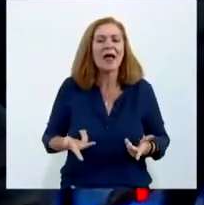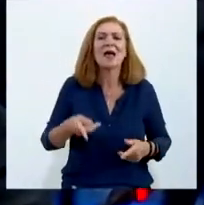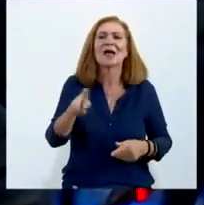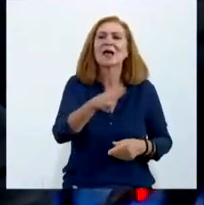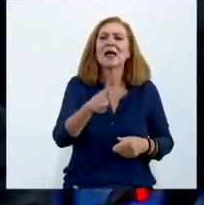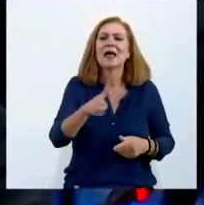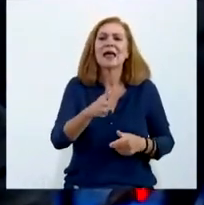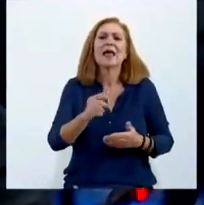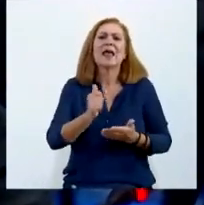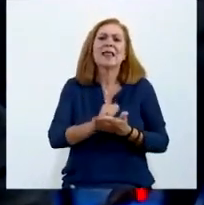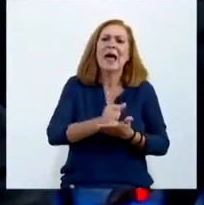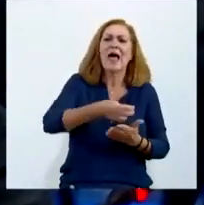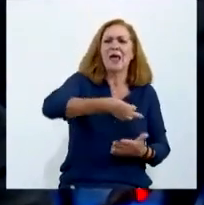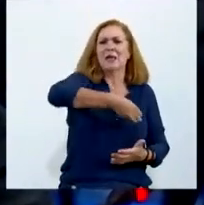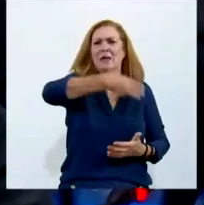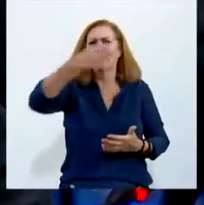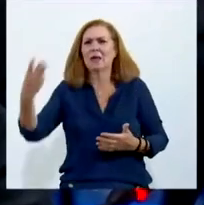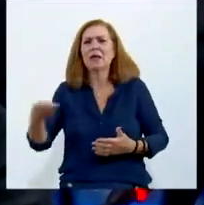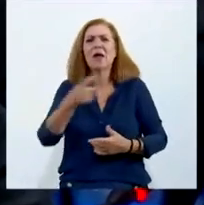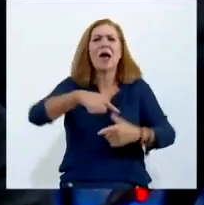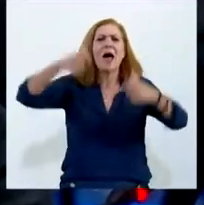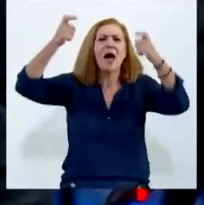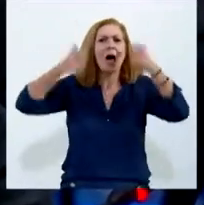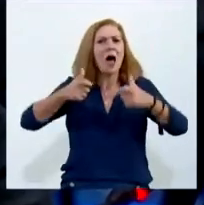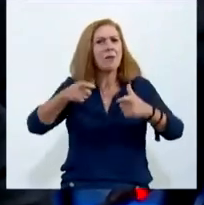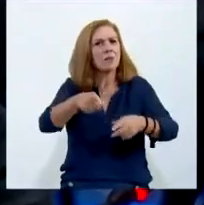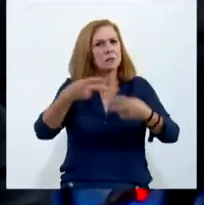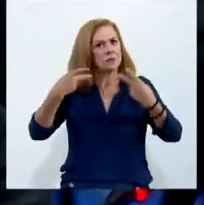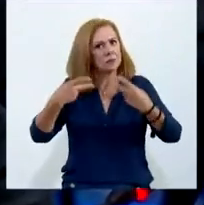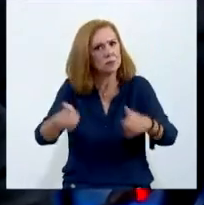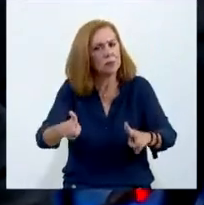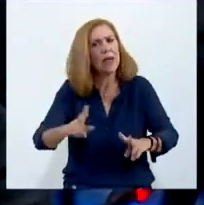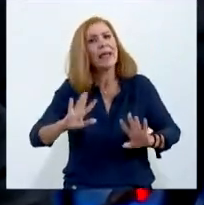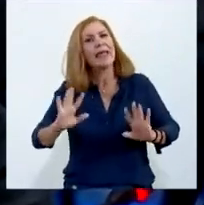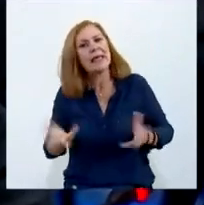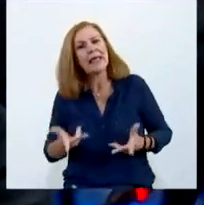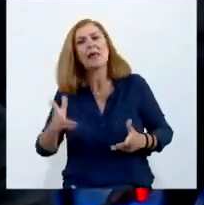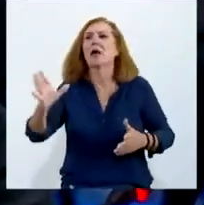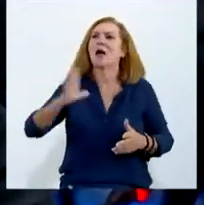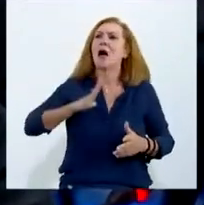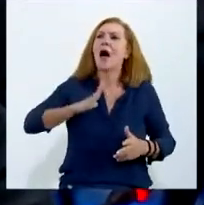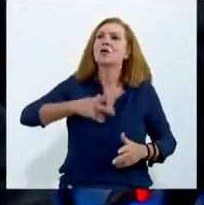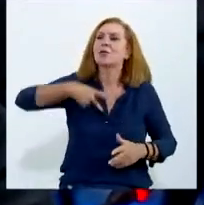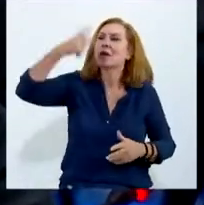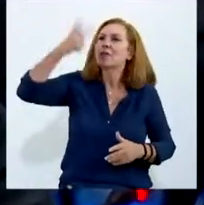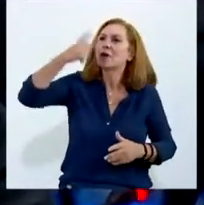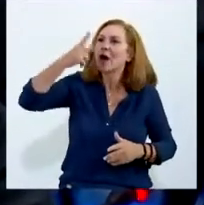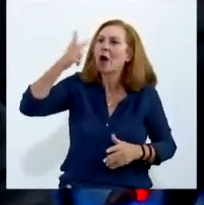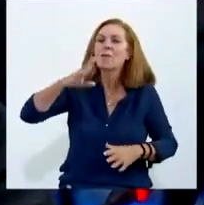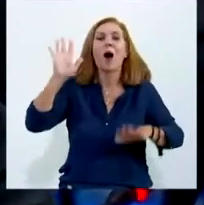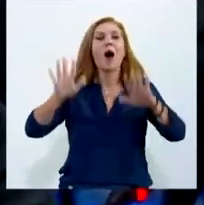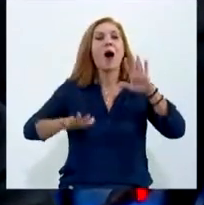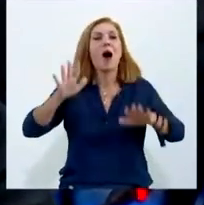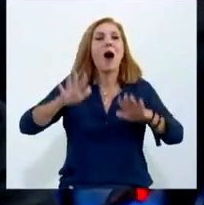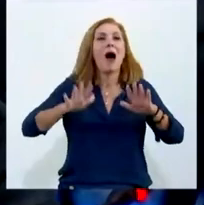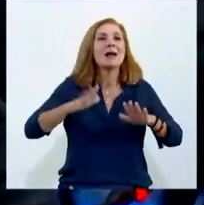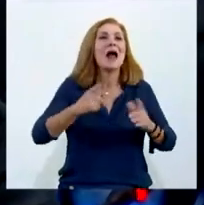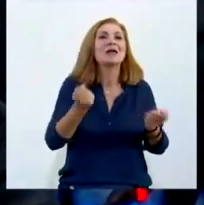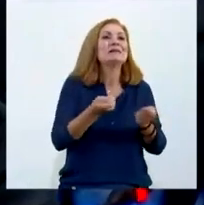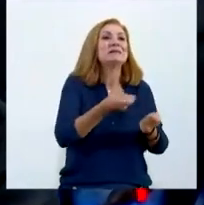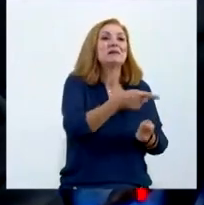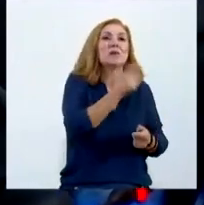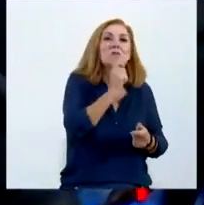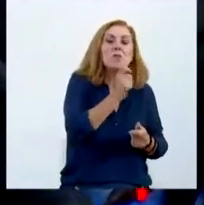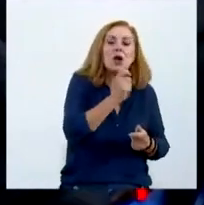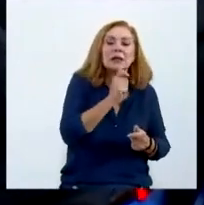ομόφυλων ζευγαριών ή τα δικαιώματα των πολιτών εξαρτώνται από τις πολιτικές συγκυρίες και ισορροπίες και μπορείτε να μας προσδιορίσετε πότε